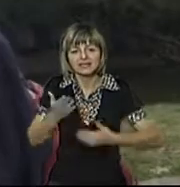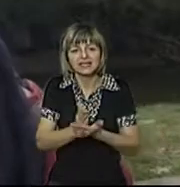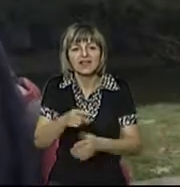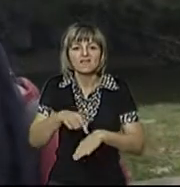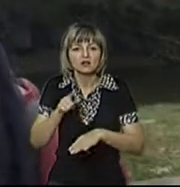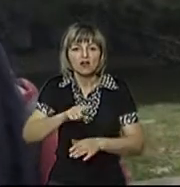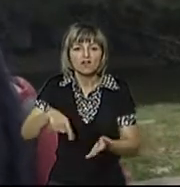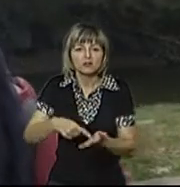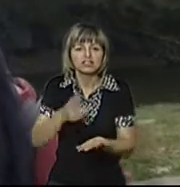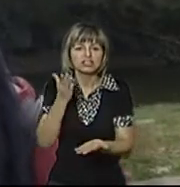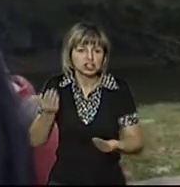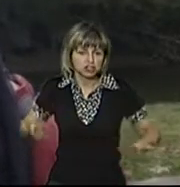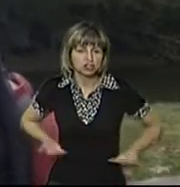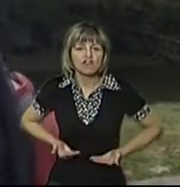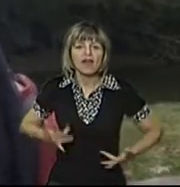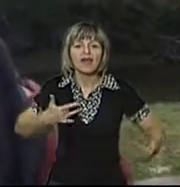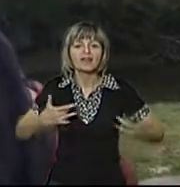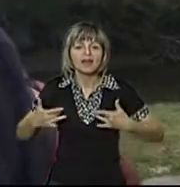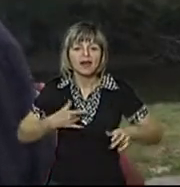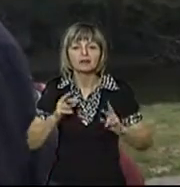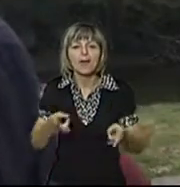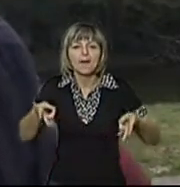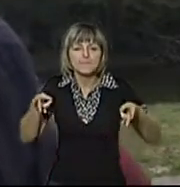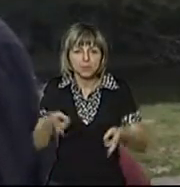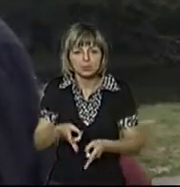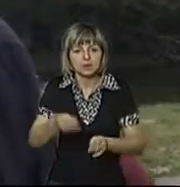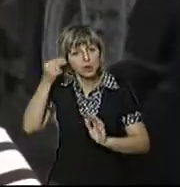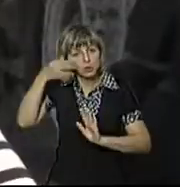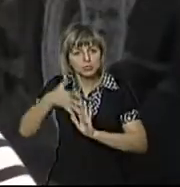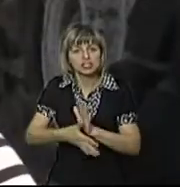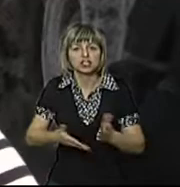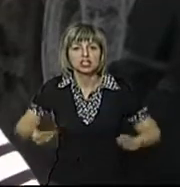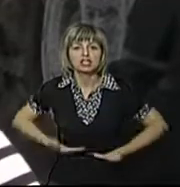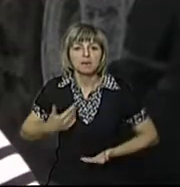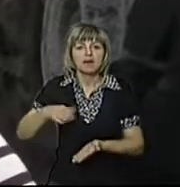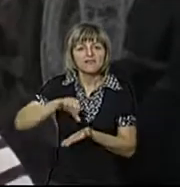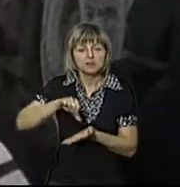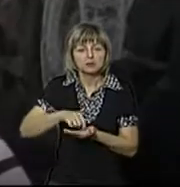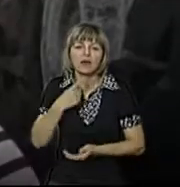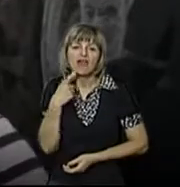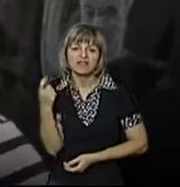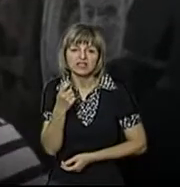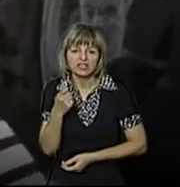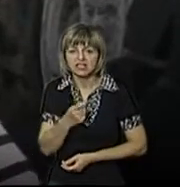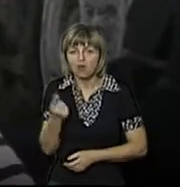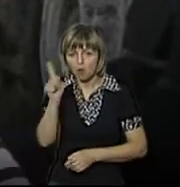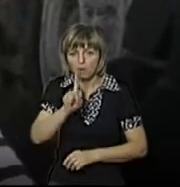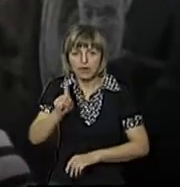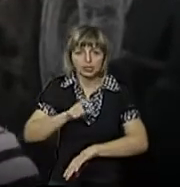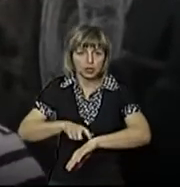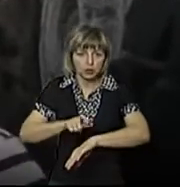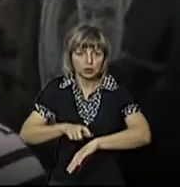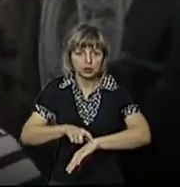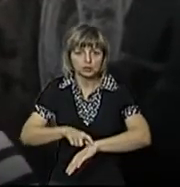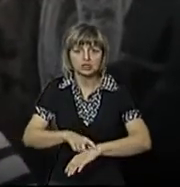що в місті живе театр як потреба дослідження життя. Виступаємо ми в неділю в 1-й годині у